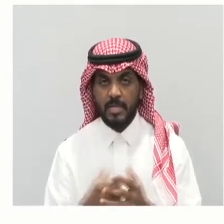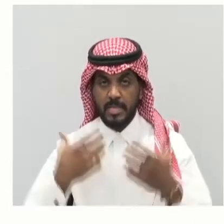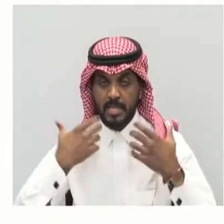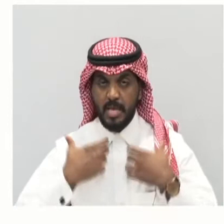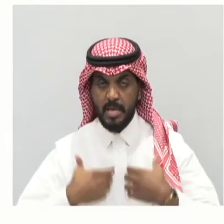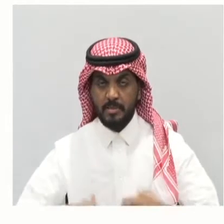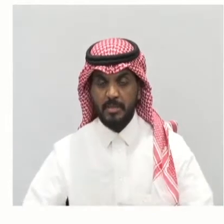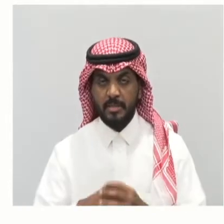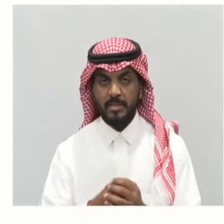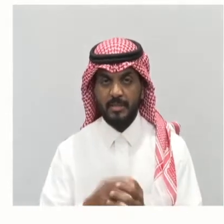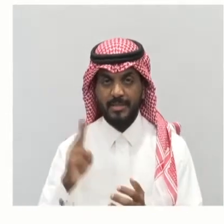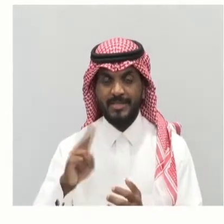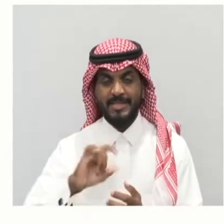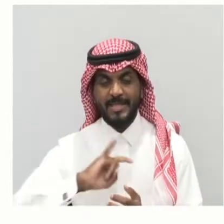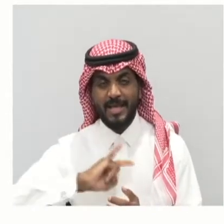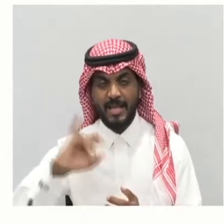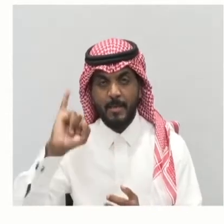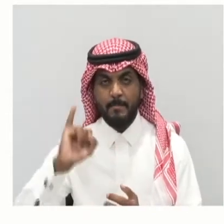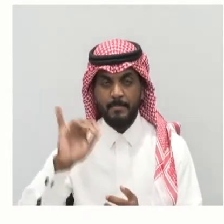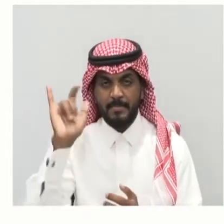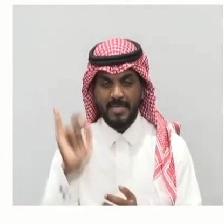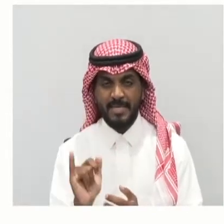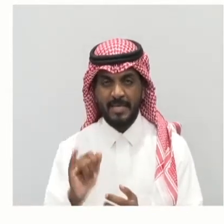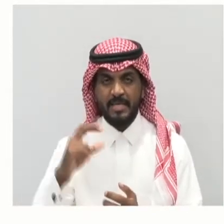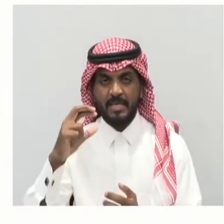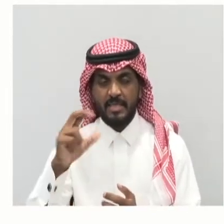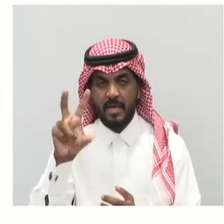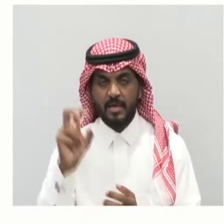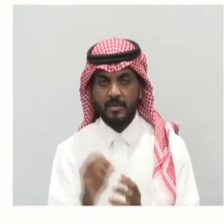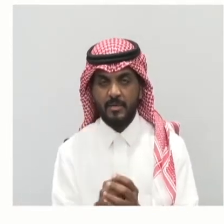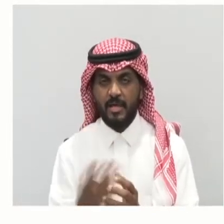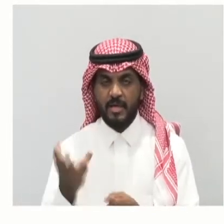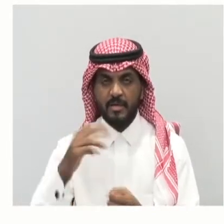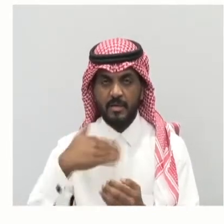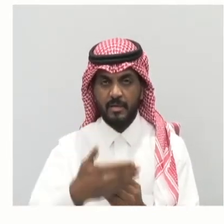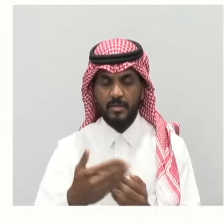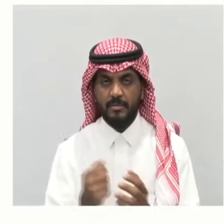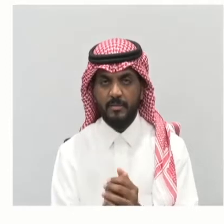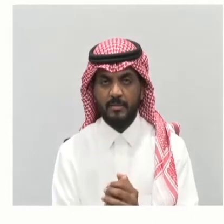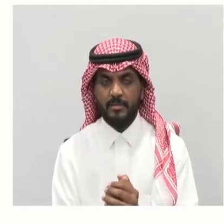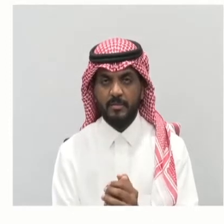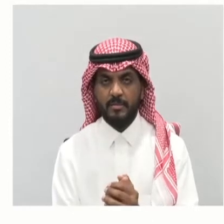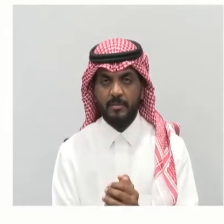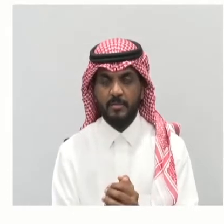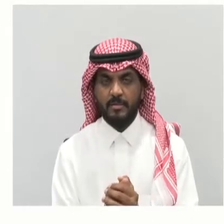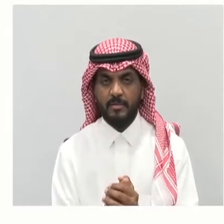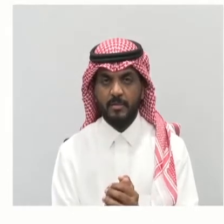تلاميذه، هنا يا معلمتي يوجد مد بالألف. أحسنتم. أيضا